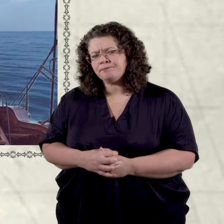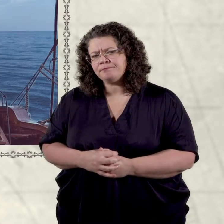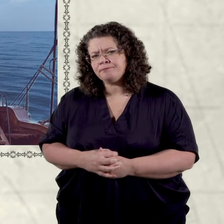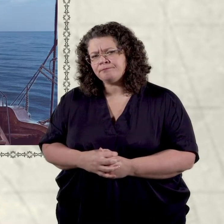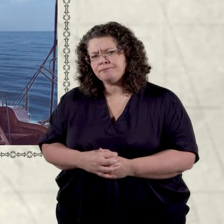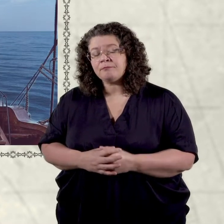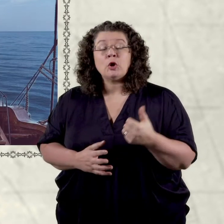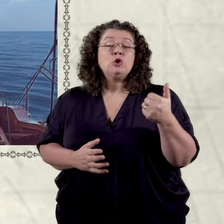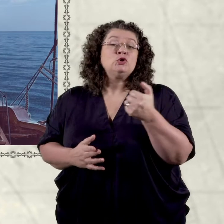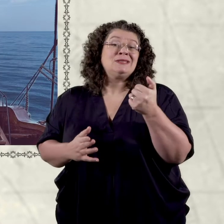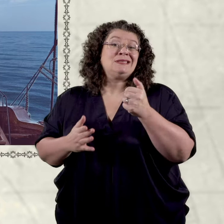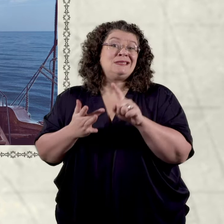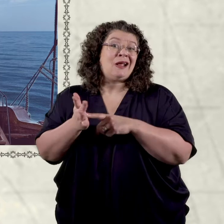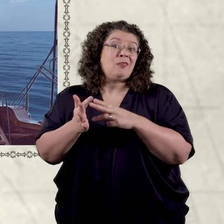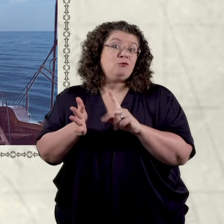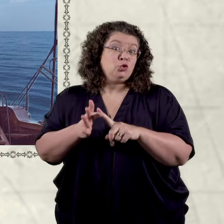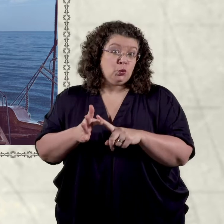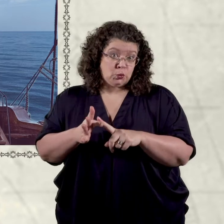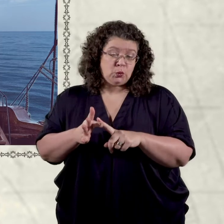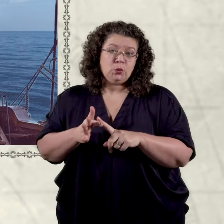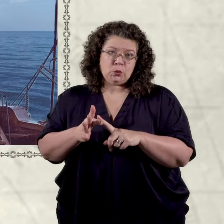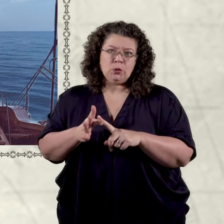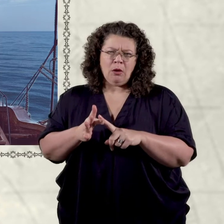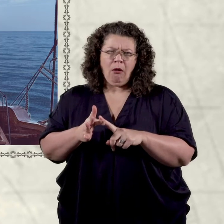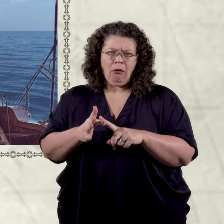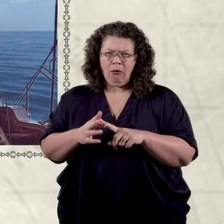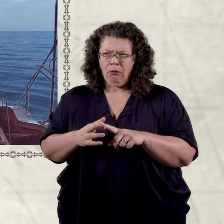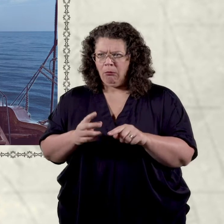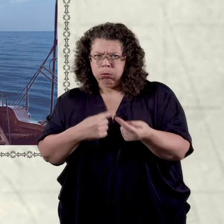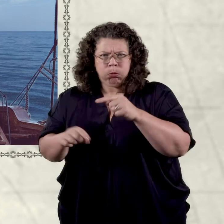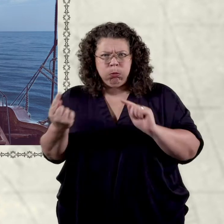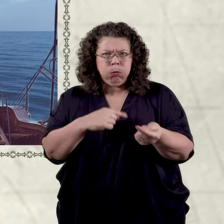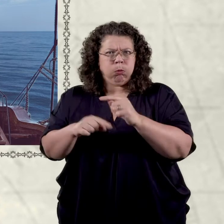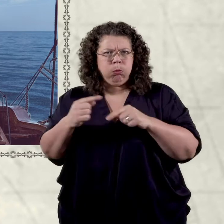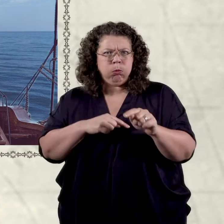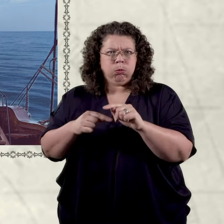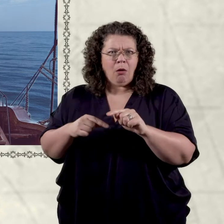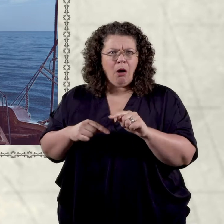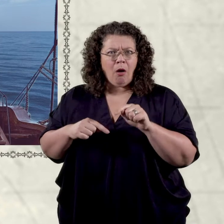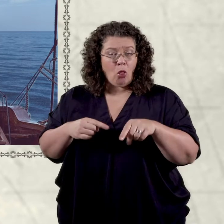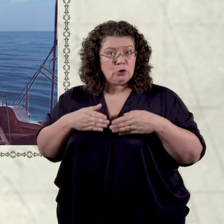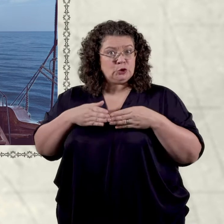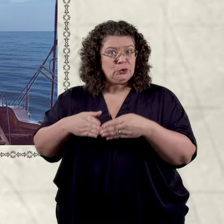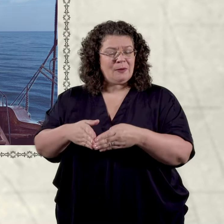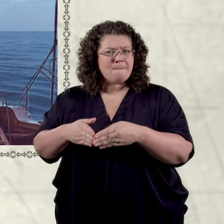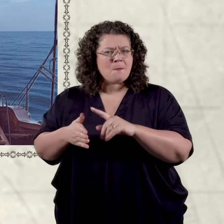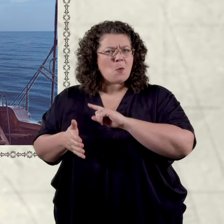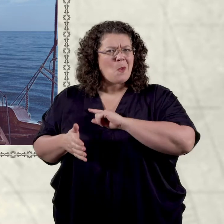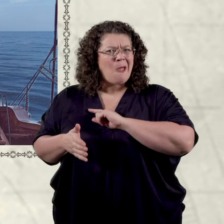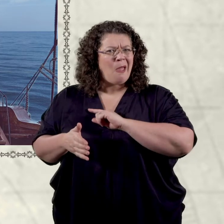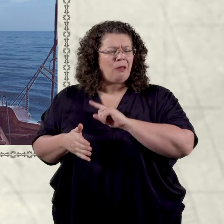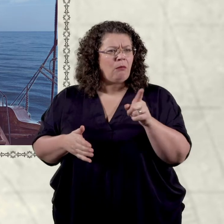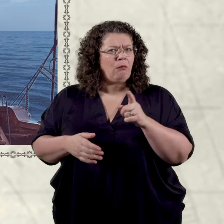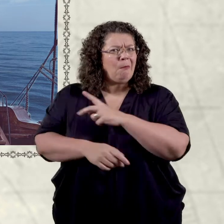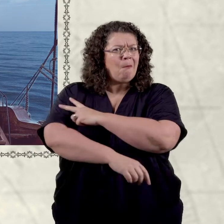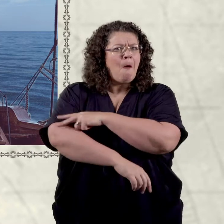Mehefin 15, Mehefin 16. Wel, mi o'na gynnwrf ar fwrdd y Mimosa bore yma, wrth